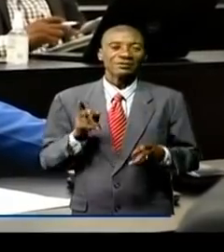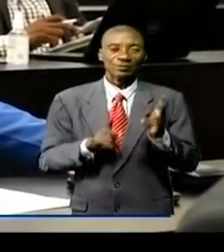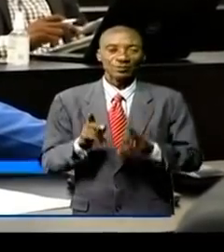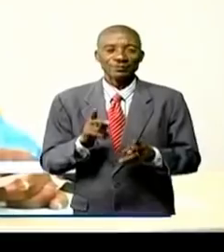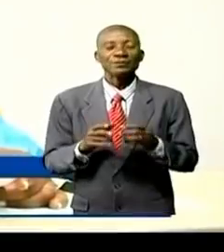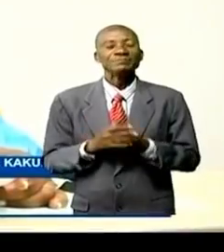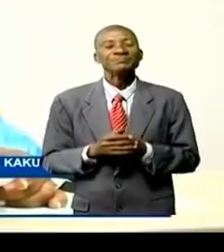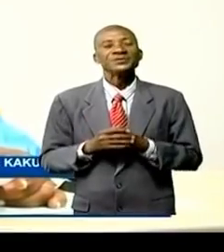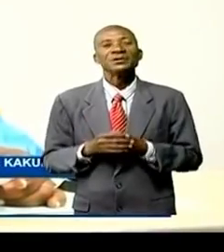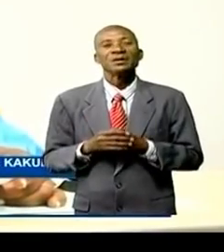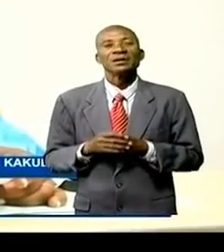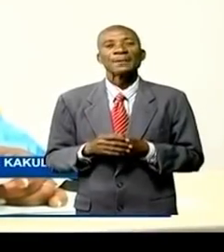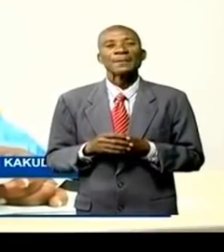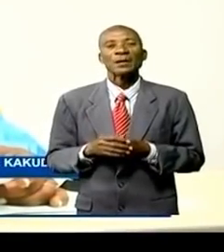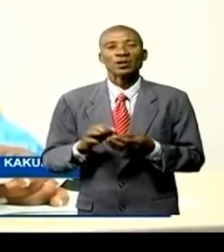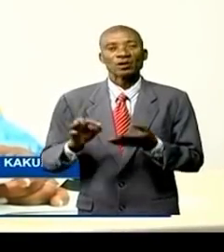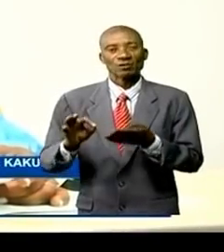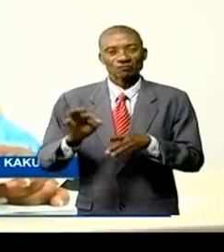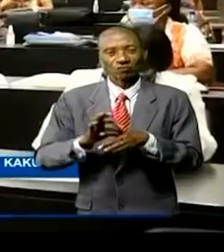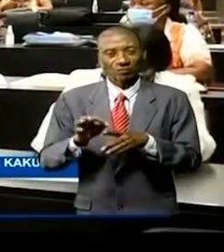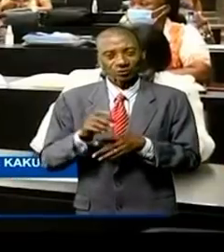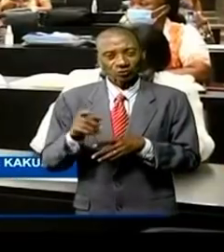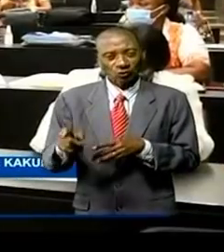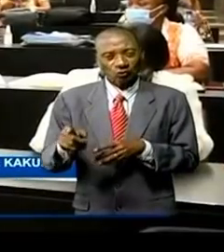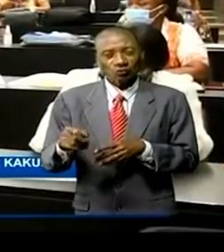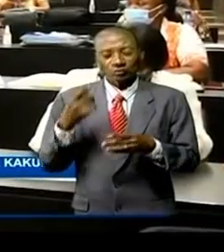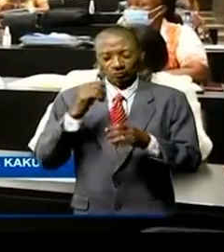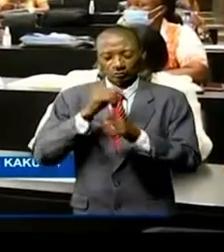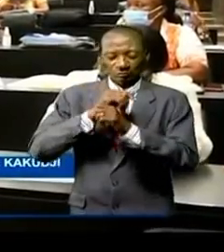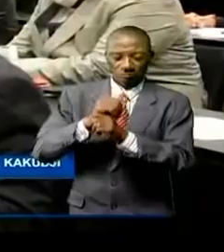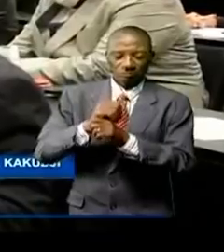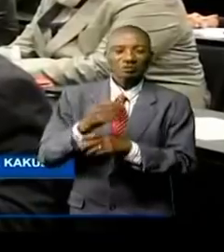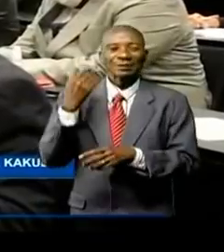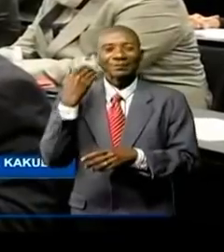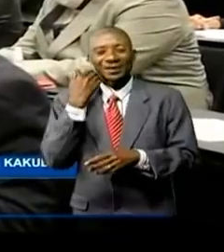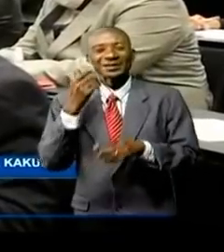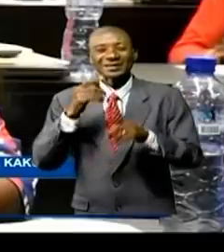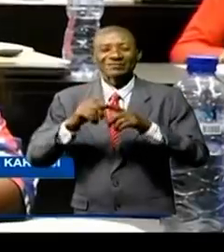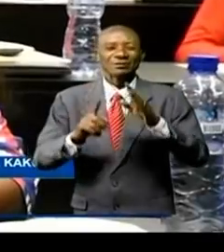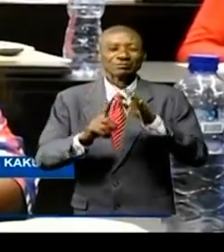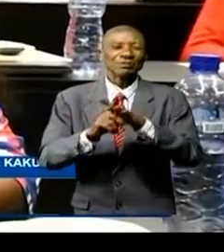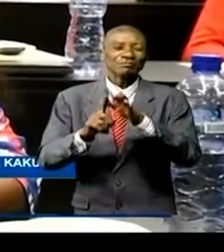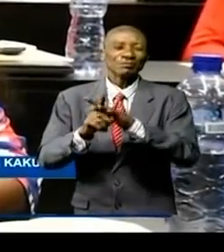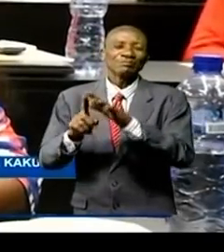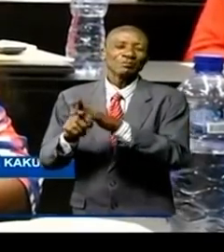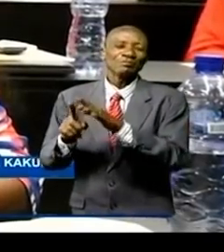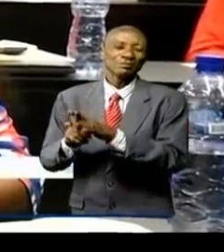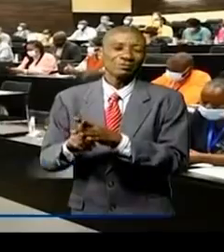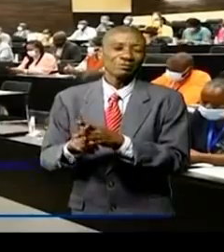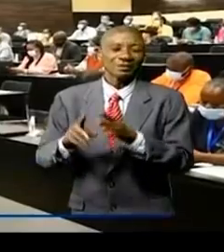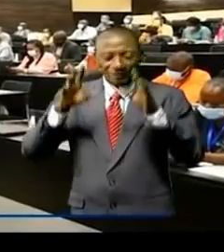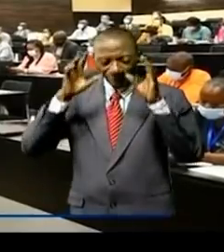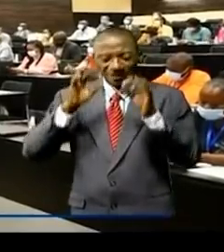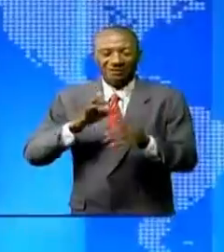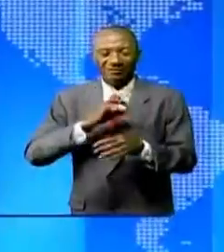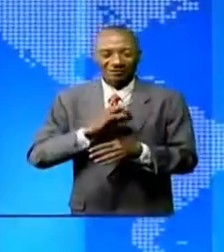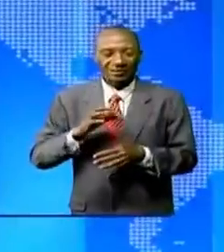la lutte contre les épidémies et les endémies, selon la vision prioritaire du chef de l'État, Félix-Antoine Tshisekedi